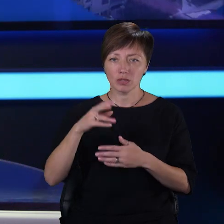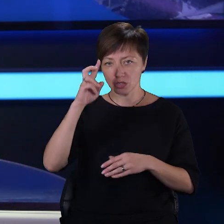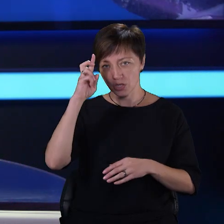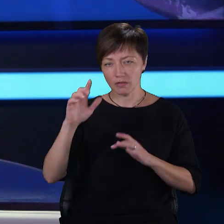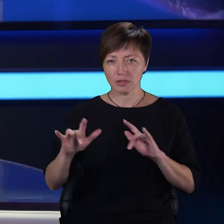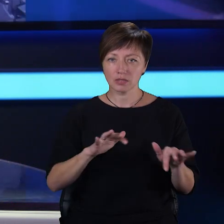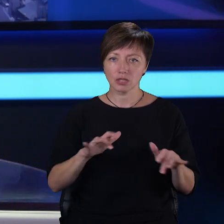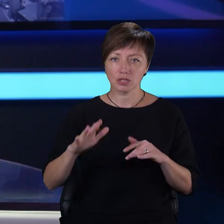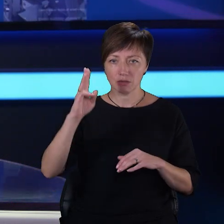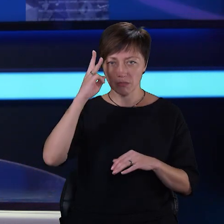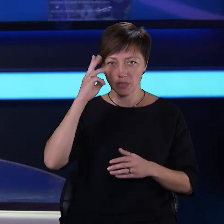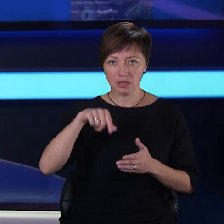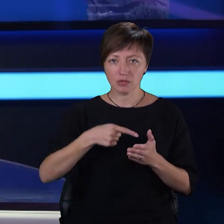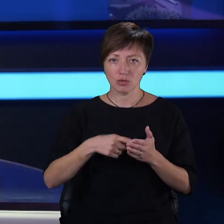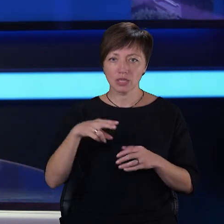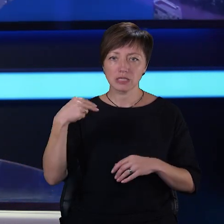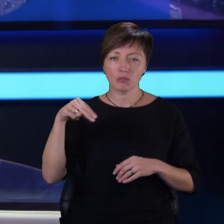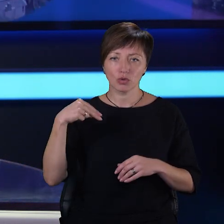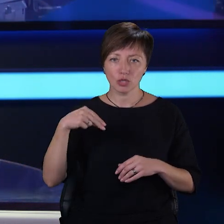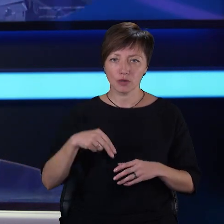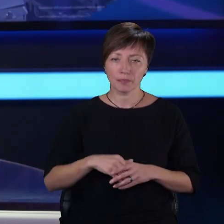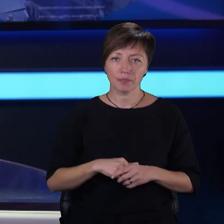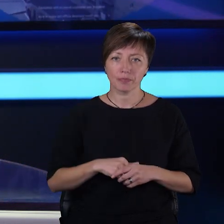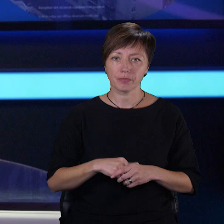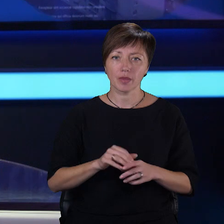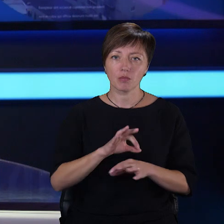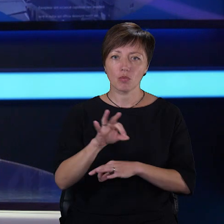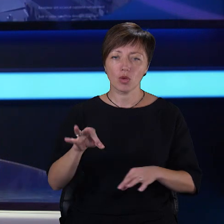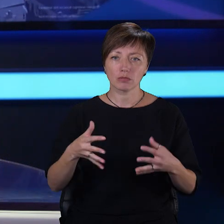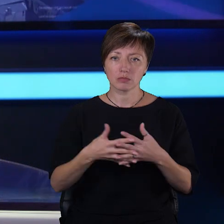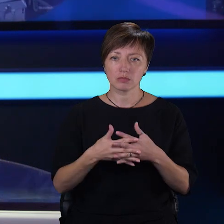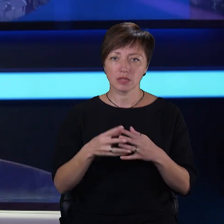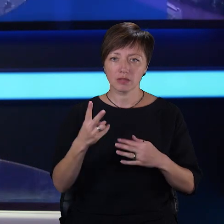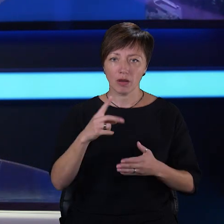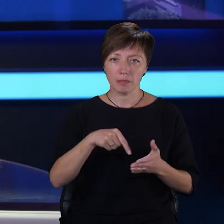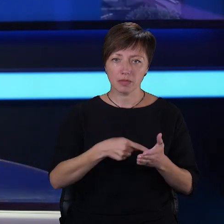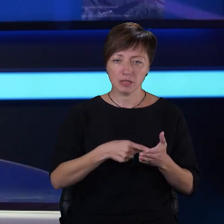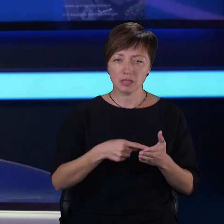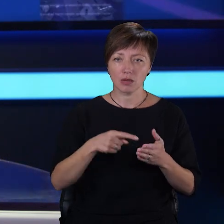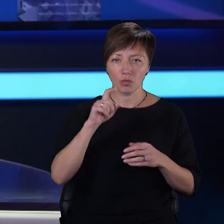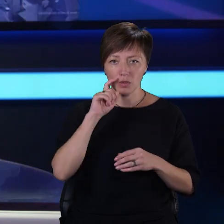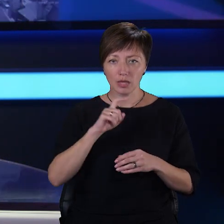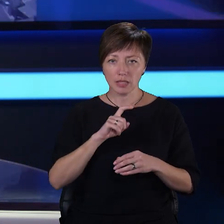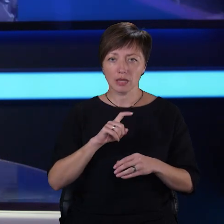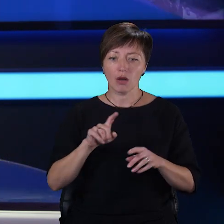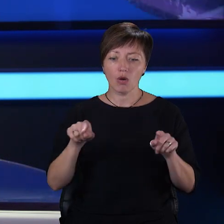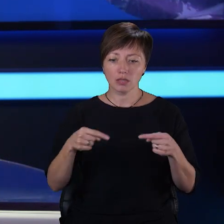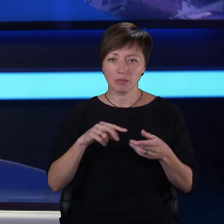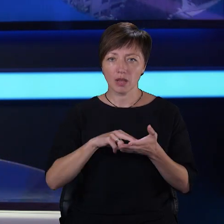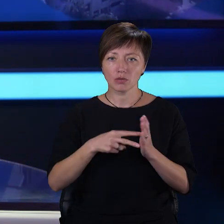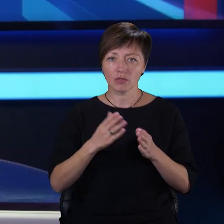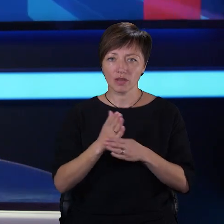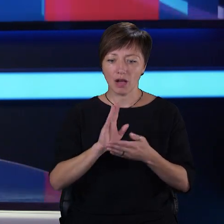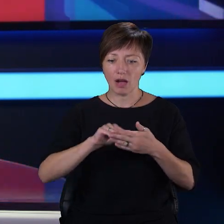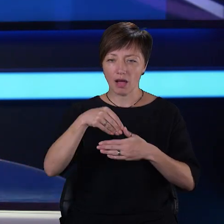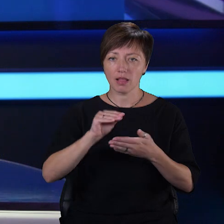державні діячки з Хмельницького і Запоріжжя. Адже проєкт поєднує 2 міста України. Організаторки планують виготовити